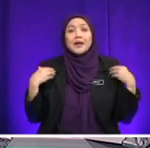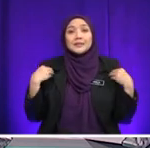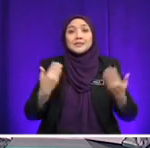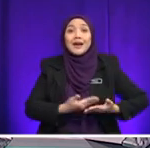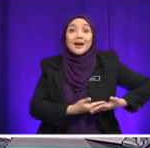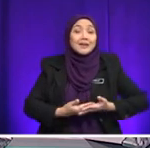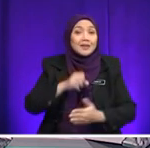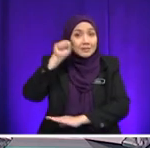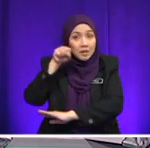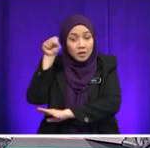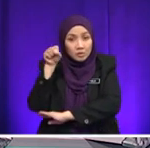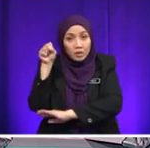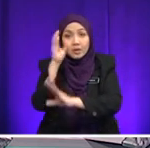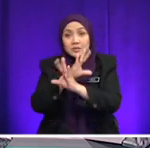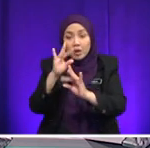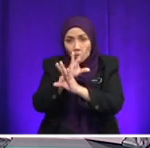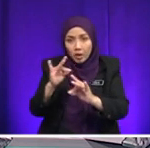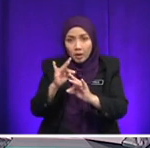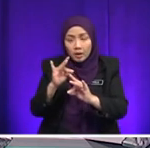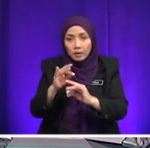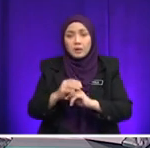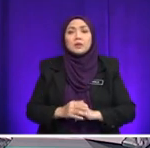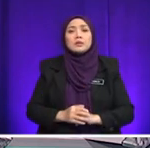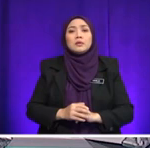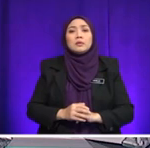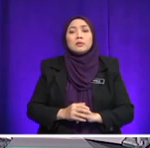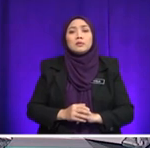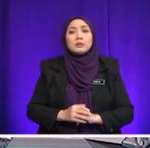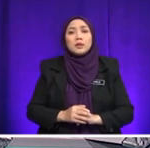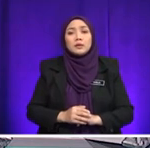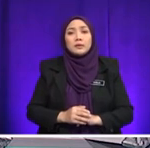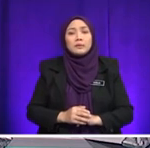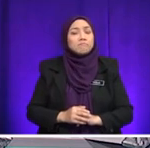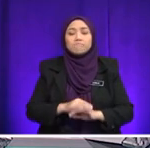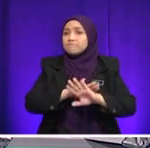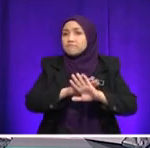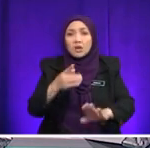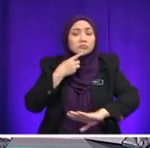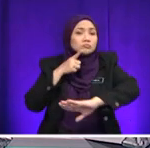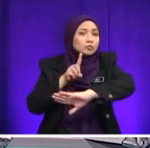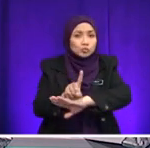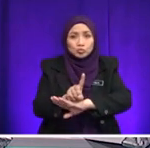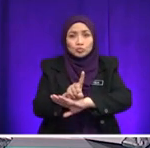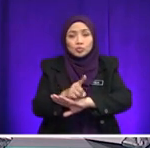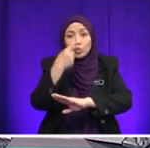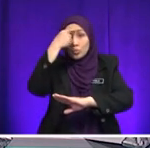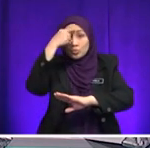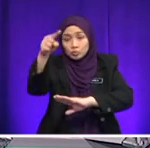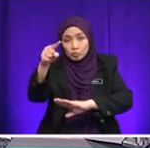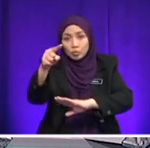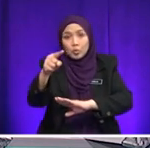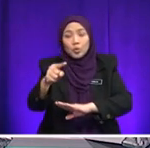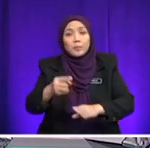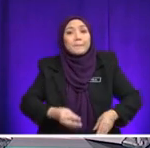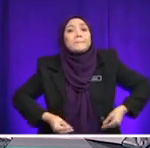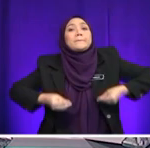saudara Bro ini yang mana Beliau juga sebenarnya tidak bersetuju dan tidak pun dibawa berbincang jadi